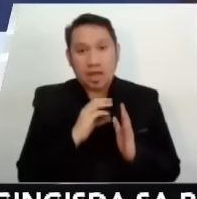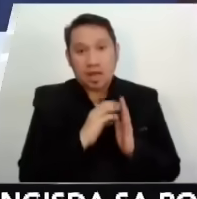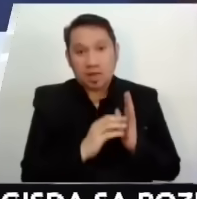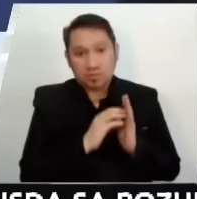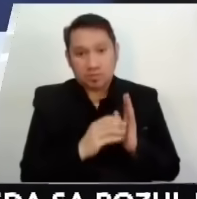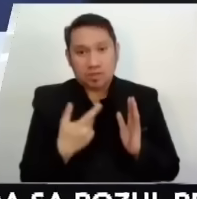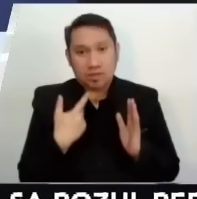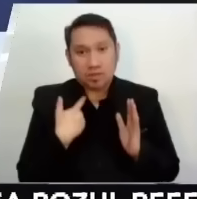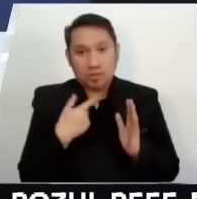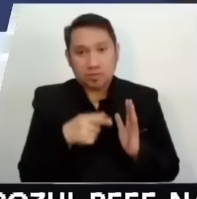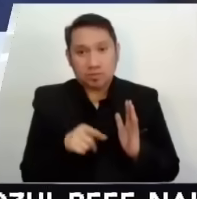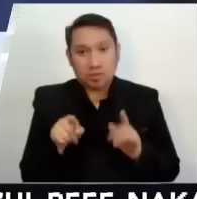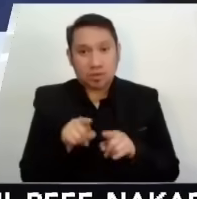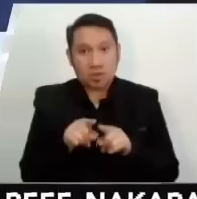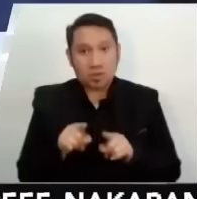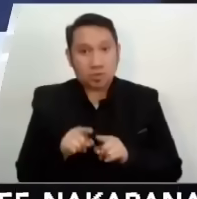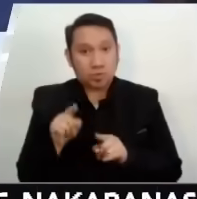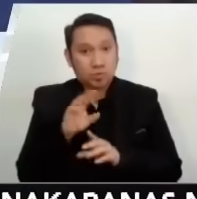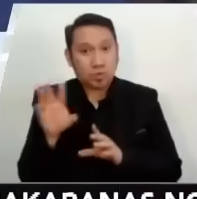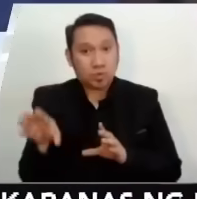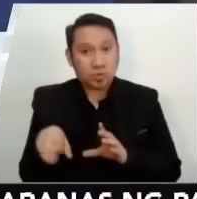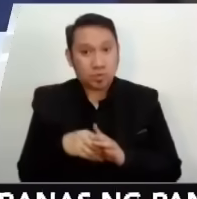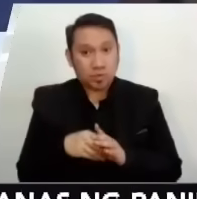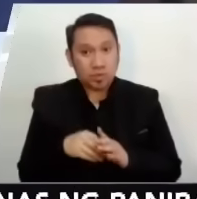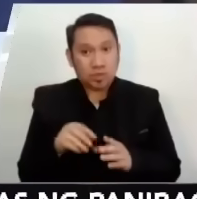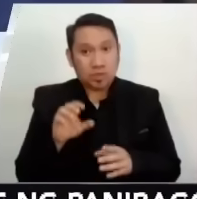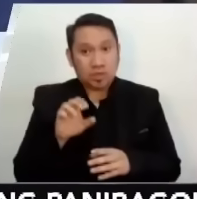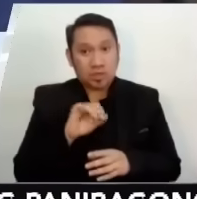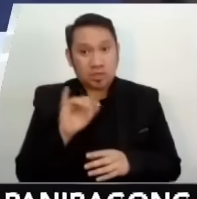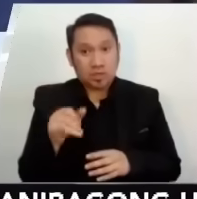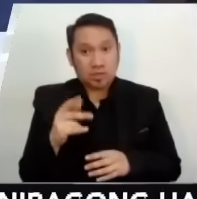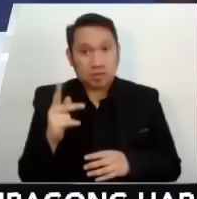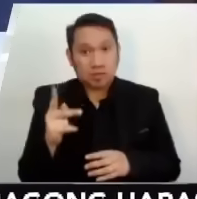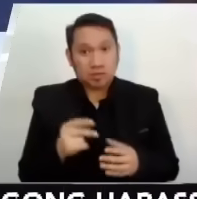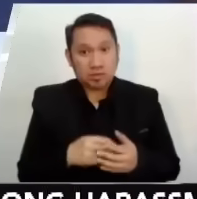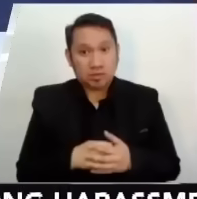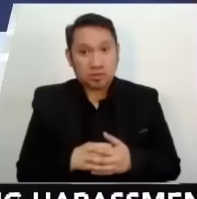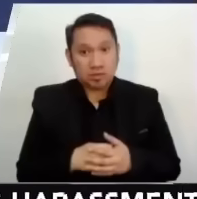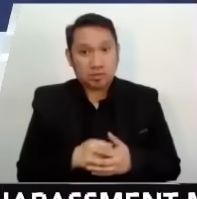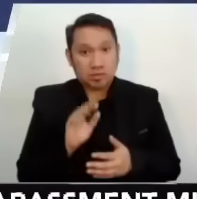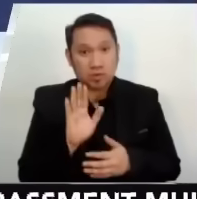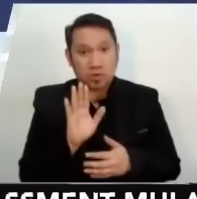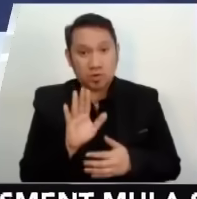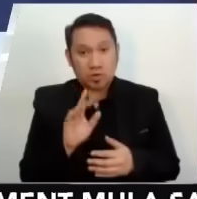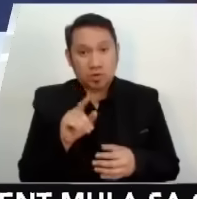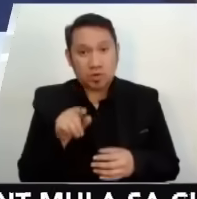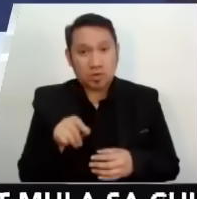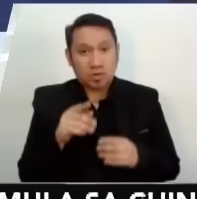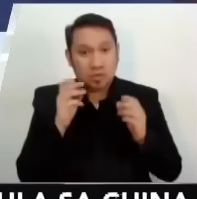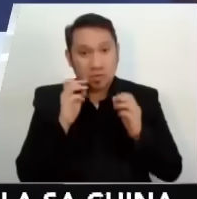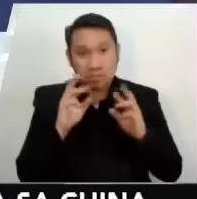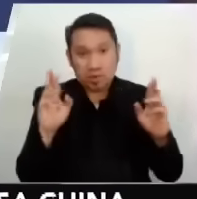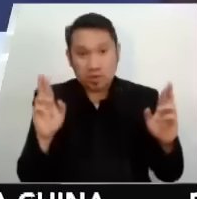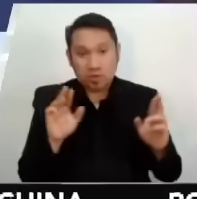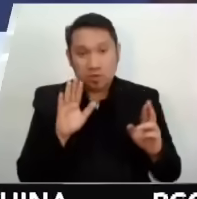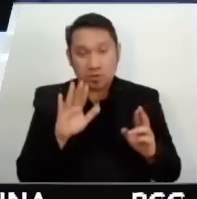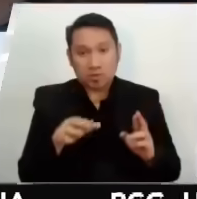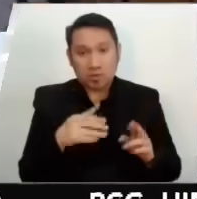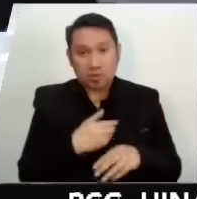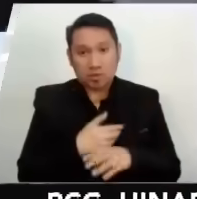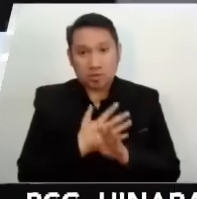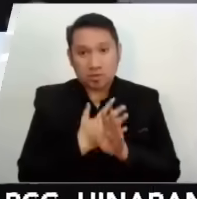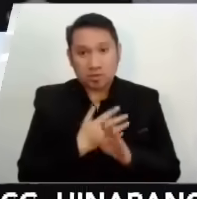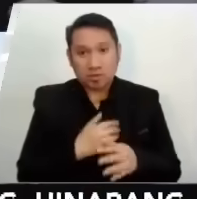involvement also in the extrajudicial killings during her term as mayor of Davao